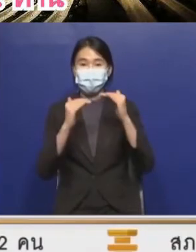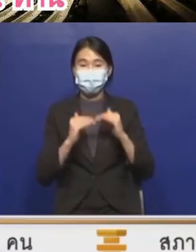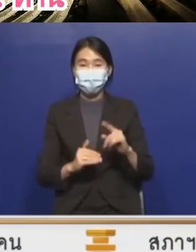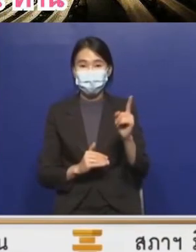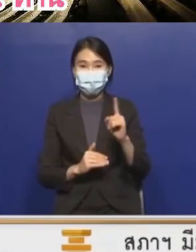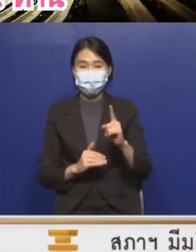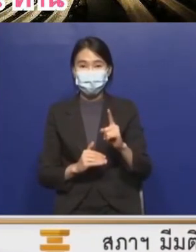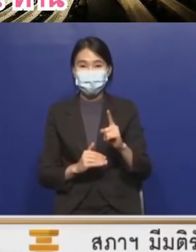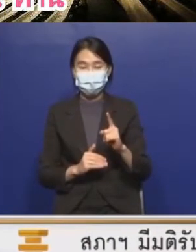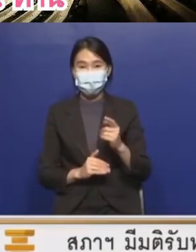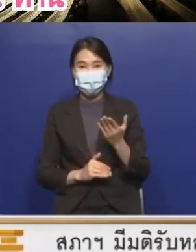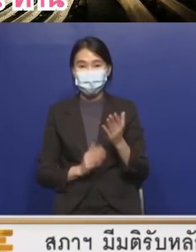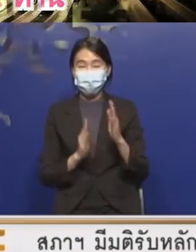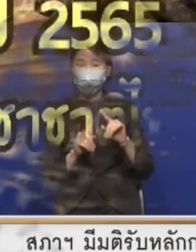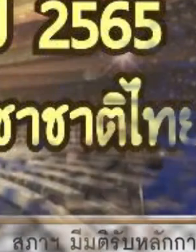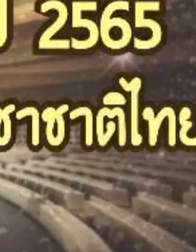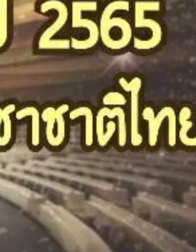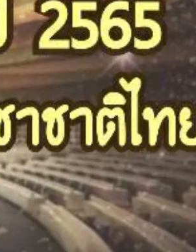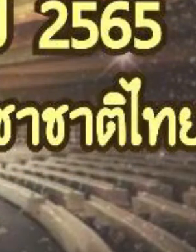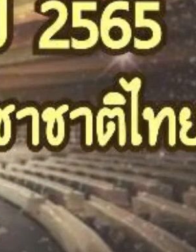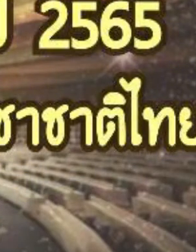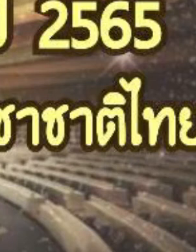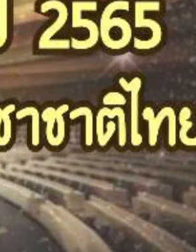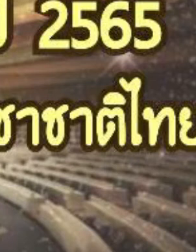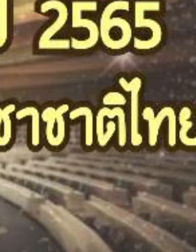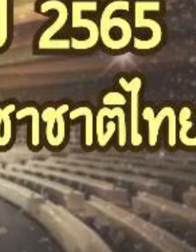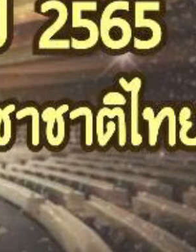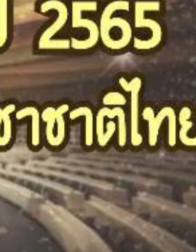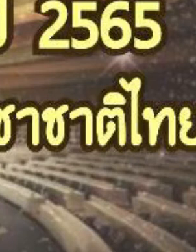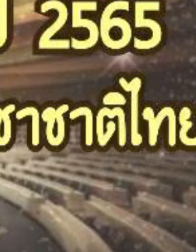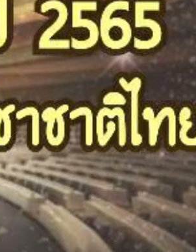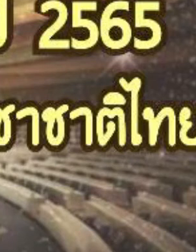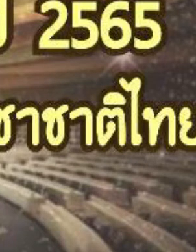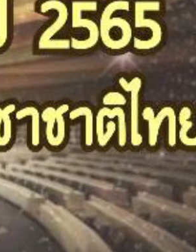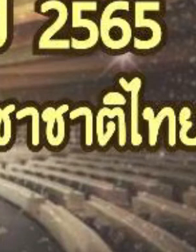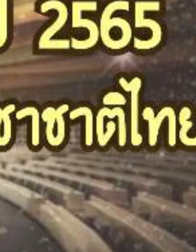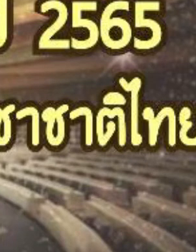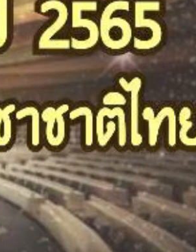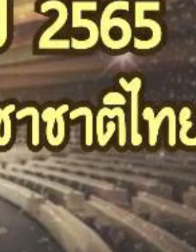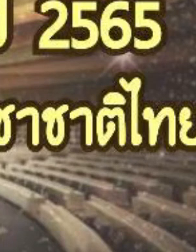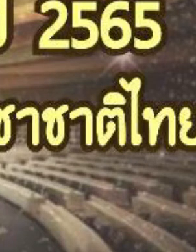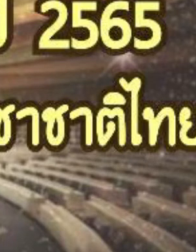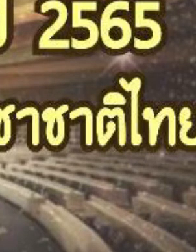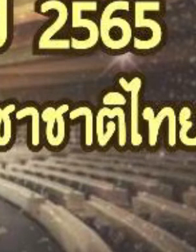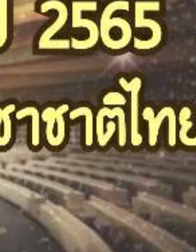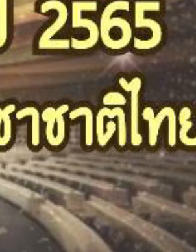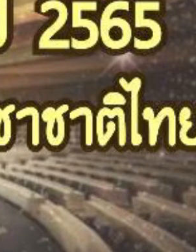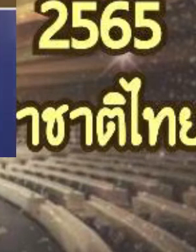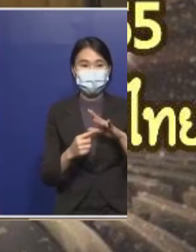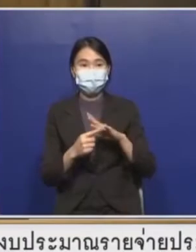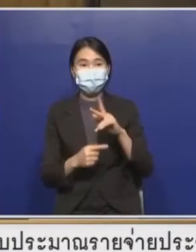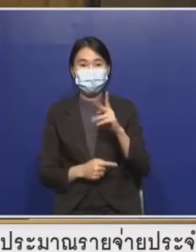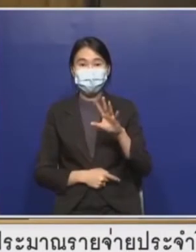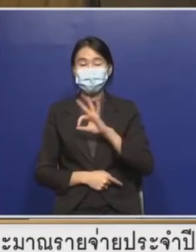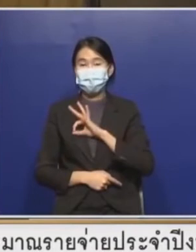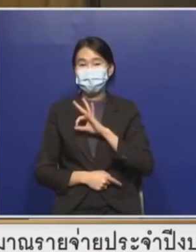มพลังประชาชาติไทย1คนครับ กราบเรียนท่านประธานสภาผู้แทนราษฎรที่เคารพครับกับผมนายเขตรัตน์ ธรรมทัศน์สมาชิกส